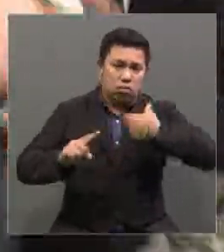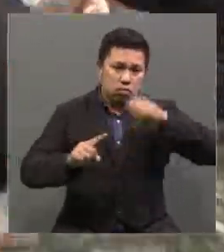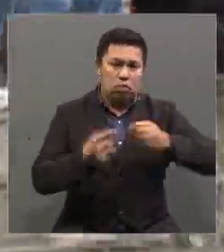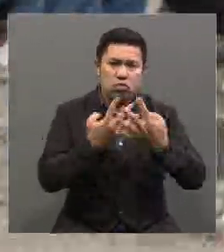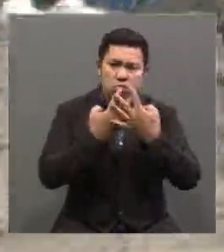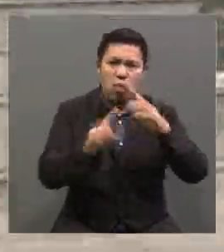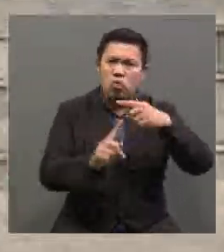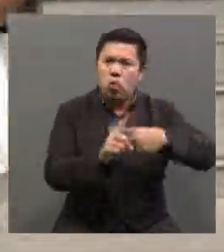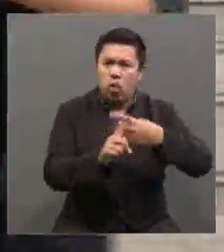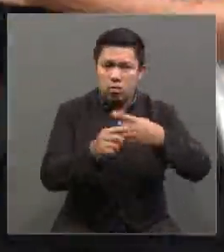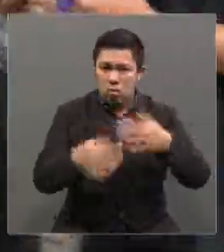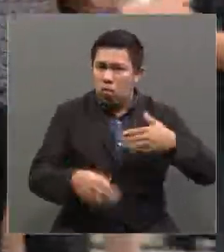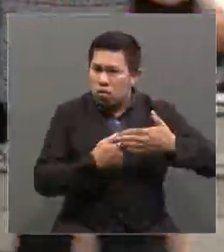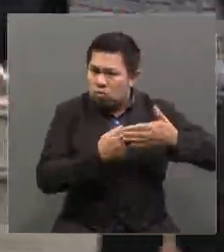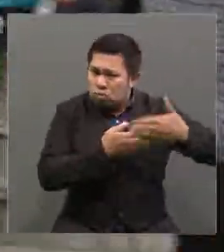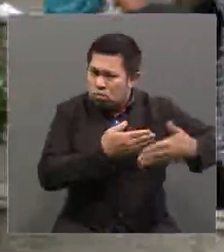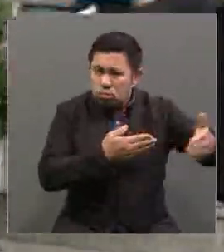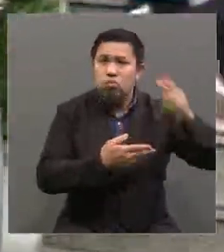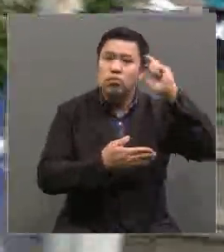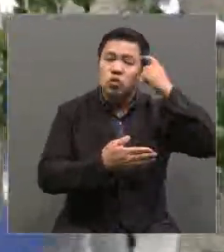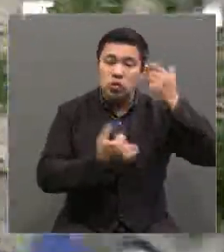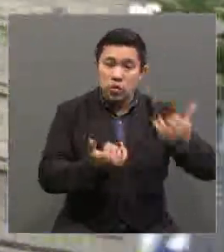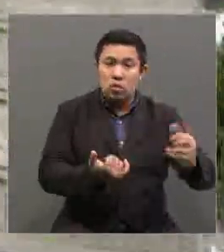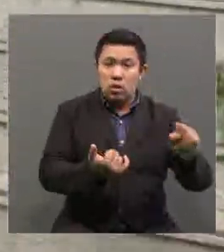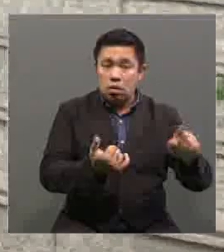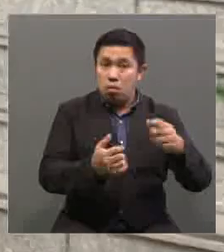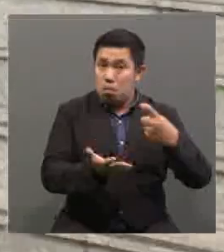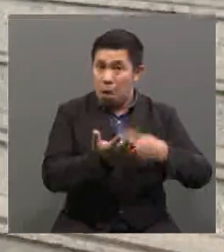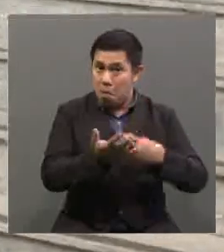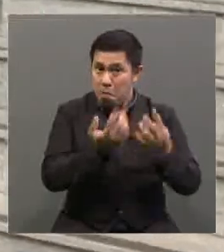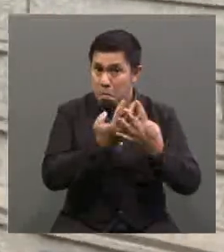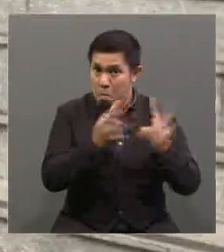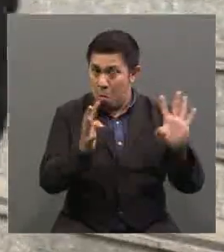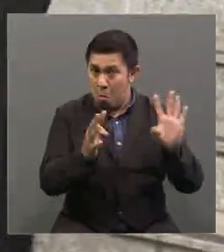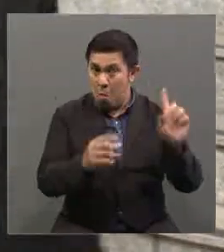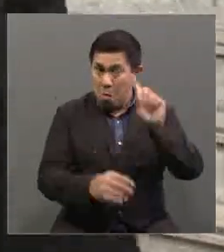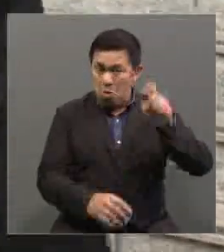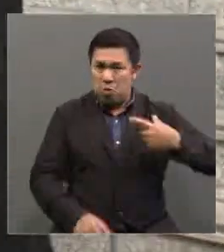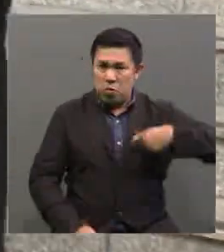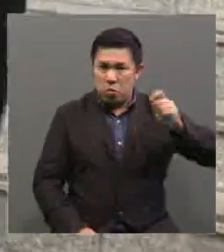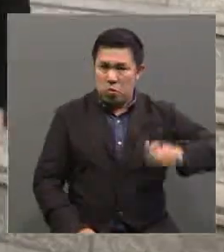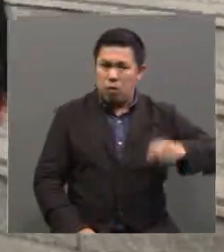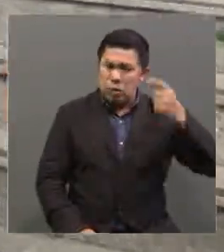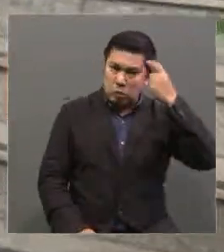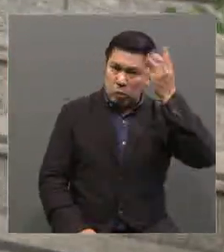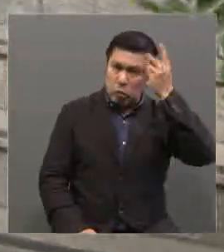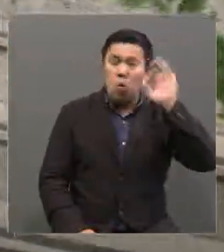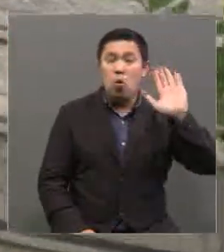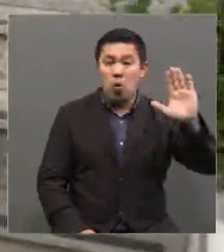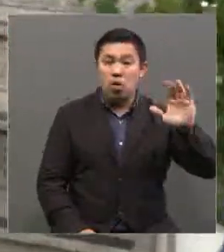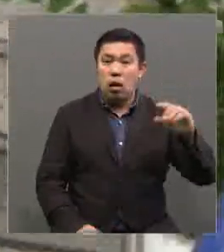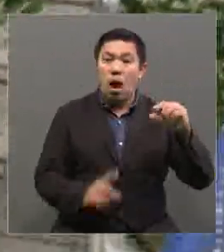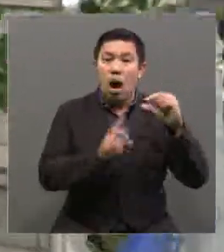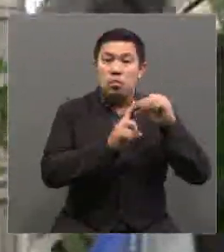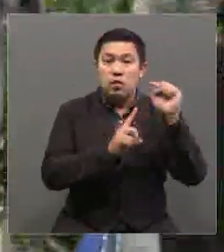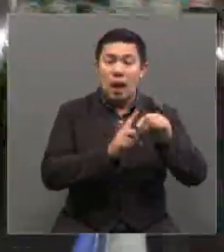ล่อยตัวชั่วคราวเหมือนกันแต่ว่าหลังจากนี้นะครับส่วนจะได้รับการประกันตัวหรือไม่อันนี้ก็เป็นดุลพินิจของศาลหลังจากฟังคำสั่งศาลแล้ววันนี้เ